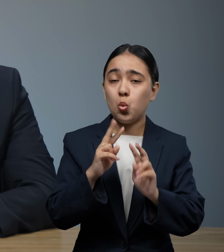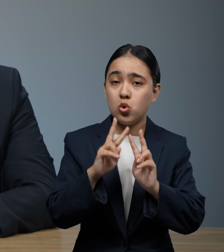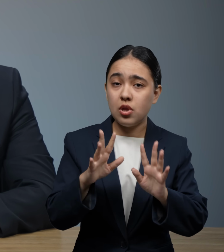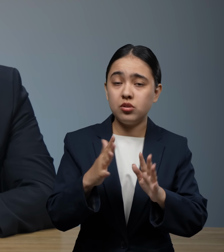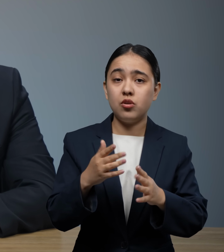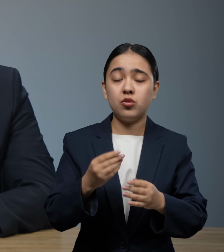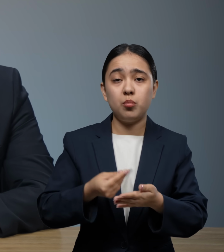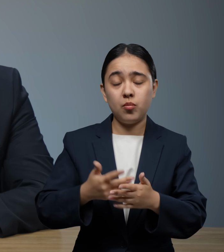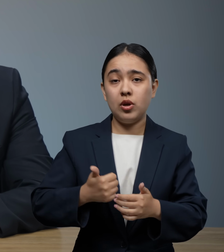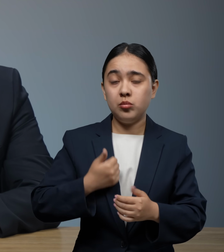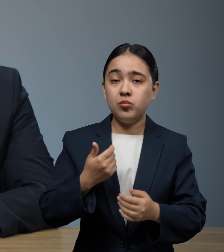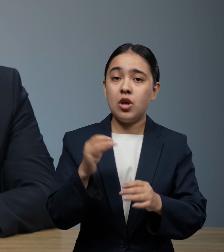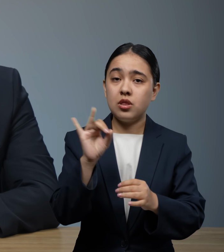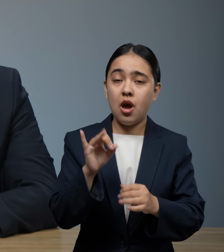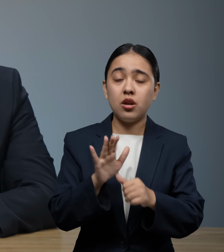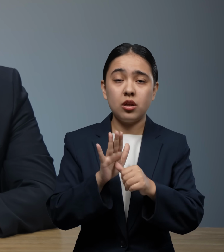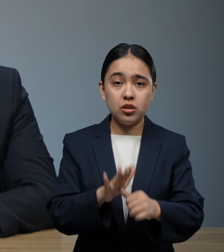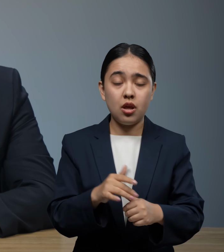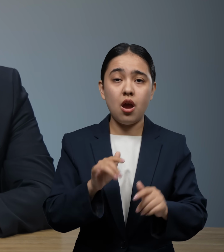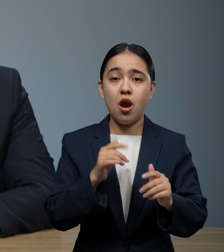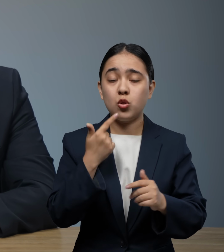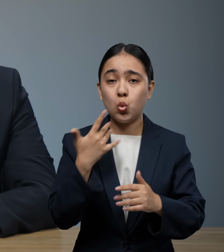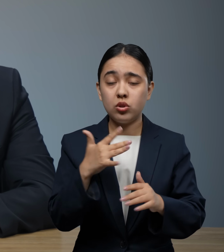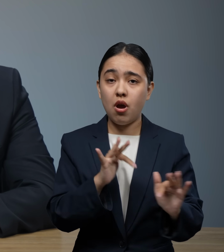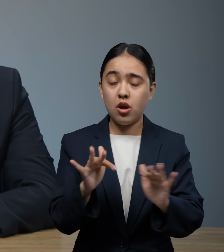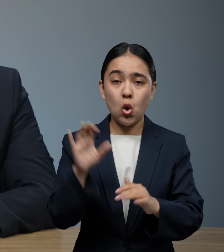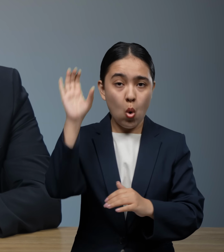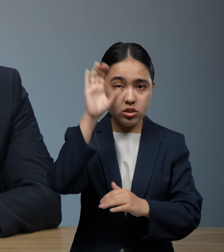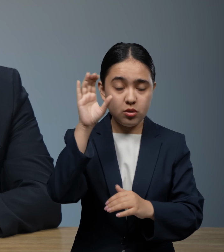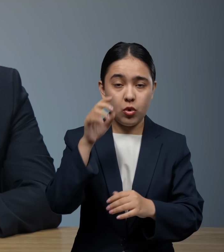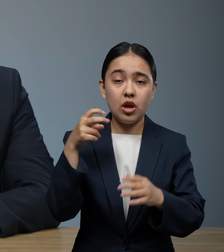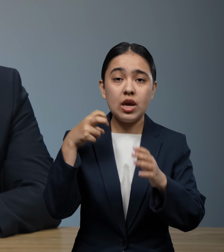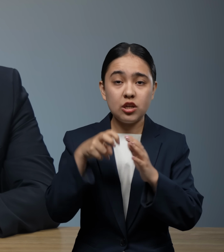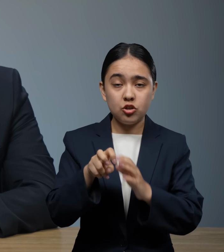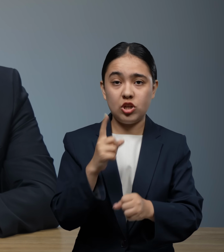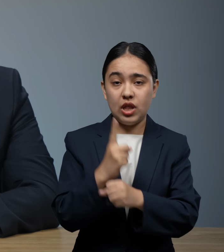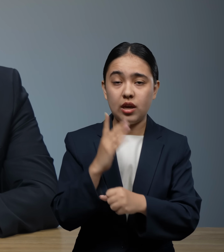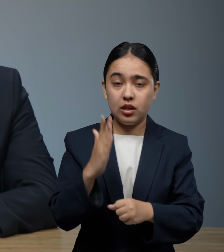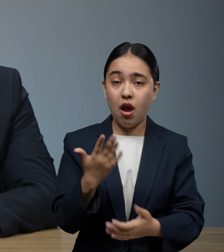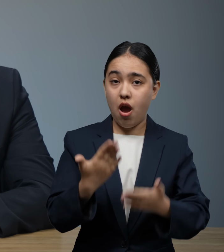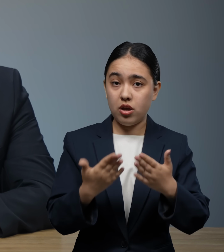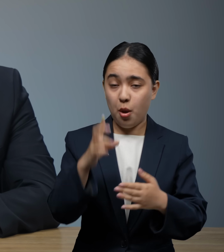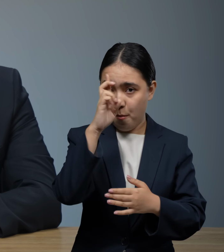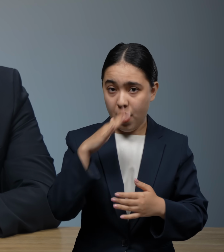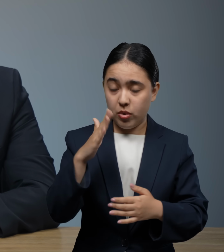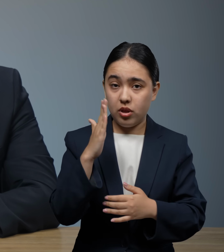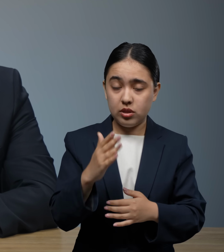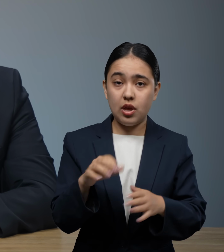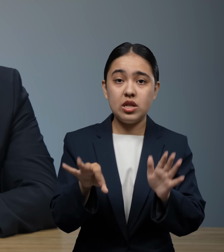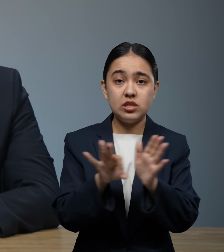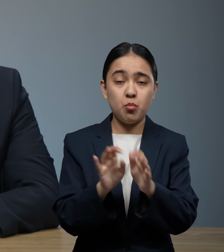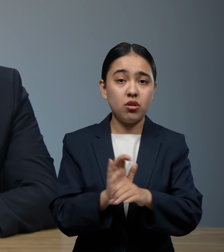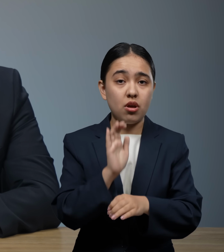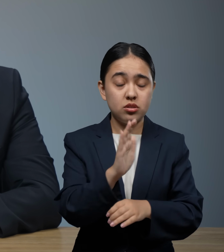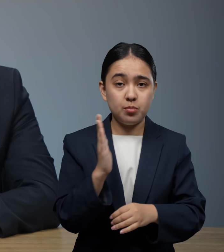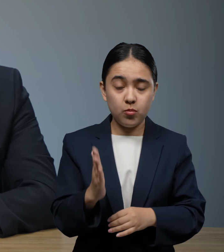sha'ni, qadr-qimmati va tarixini kamsituvchi nutq va harakatlari uchun O'zbekistonga kirishi taqiqlanadi. Agar mamlakatda bo'lsa,